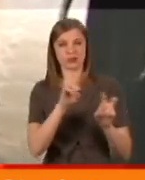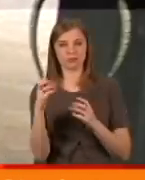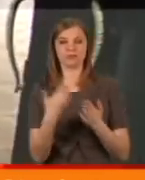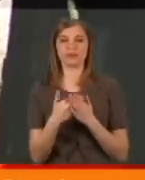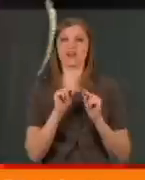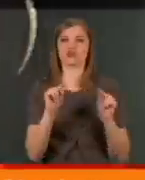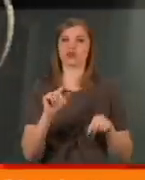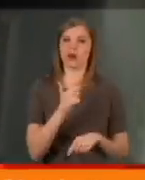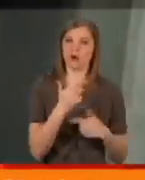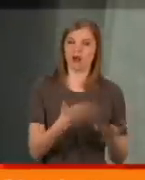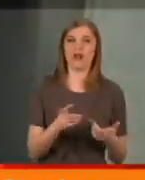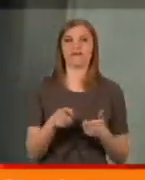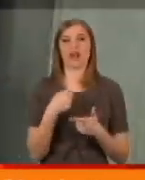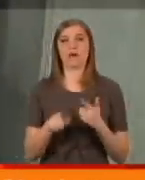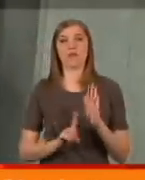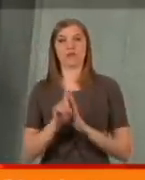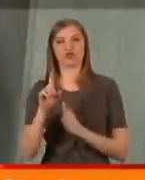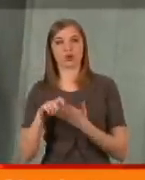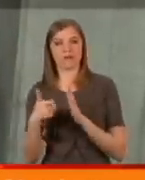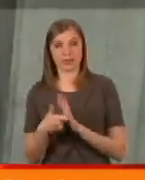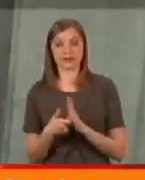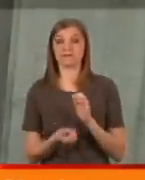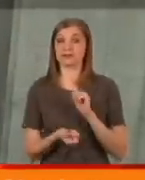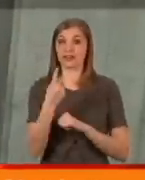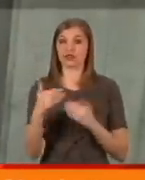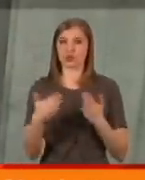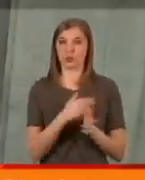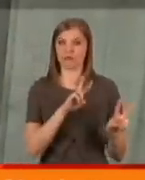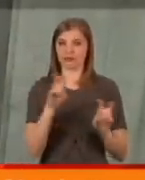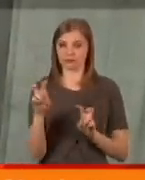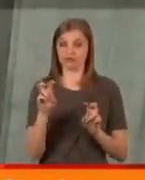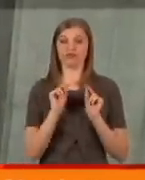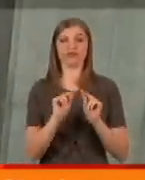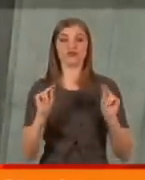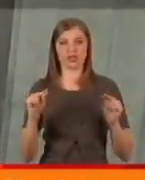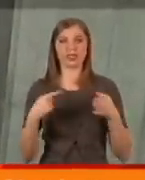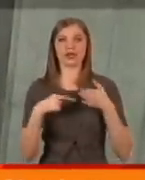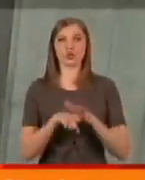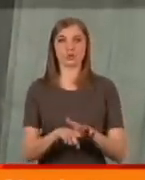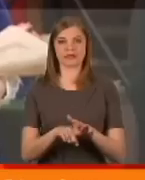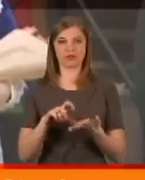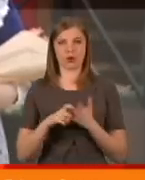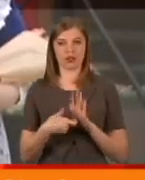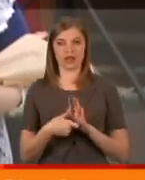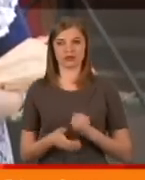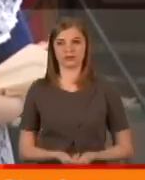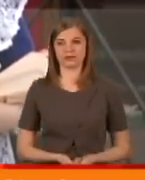от вчитель географії або початкових класів з'явилася одна нова вчитель інклюзивного